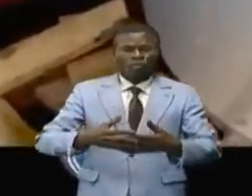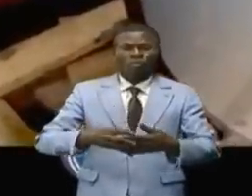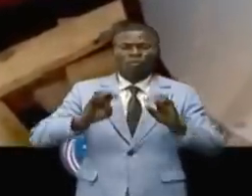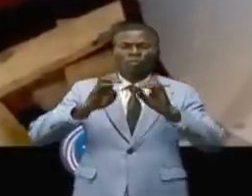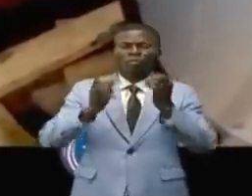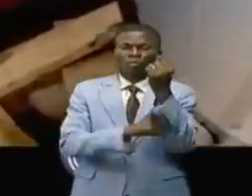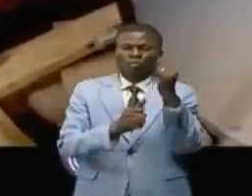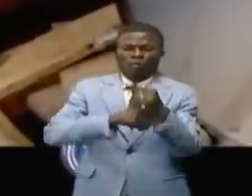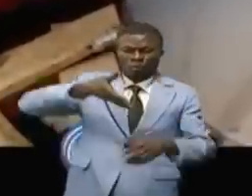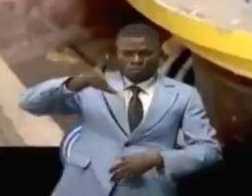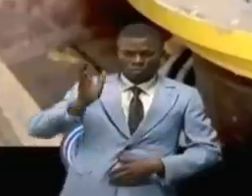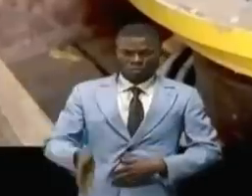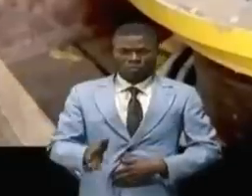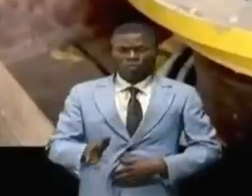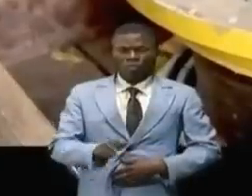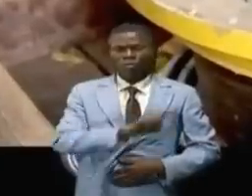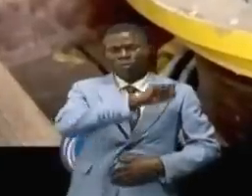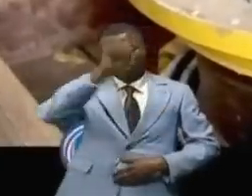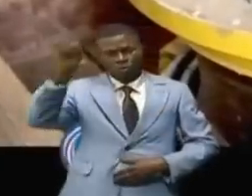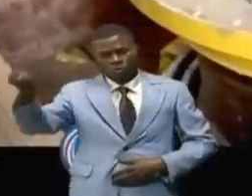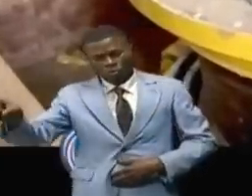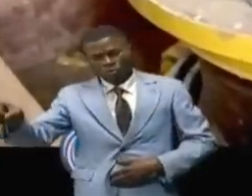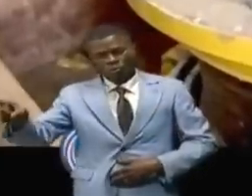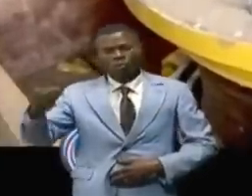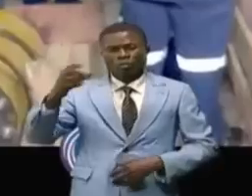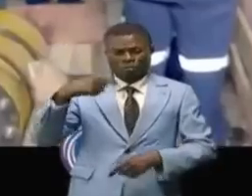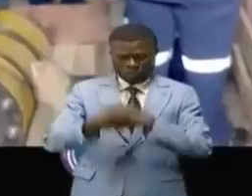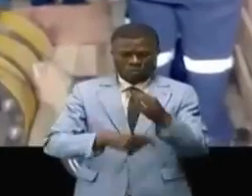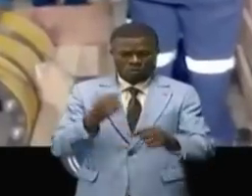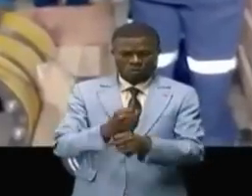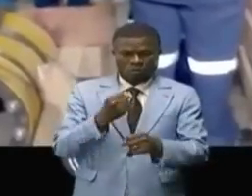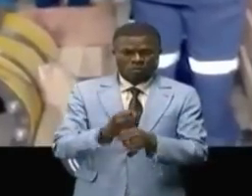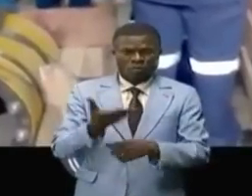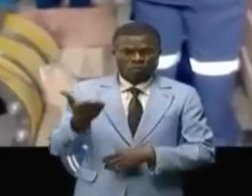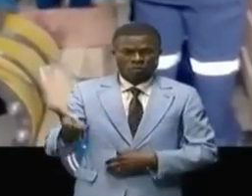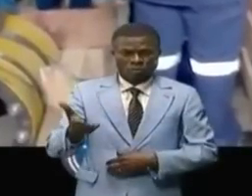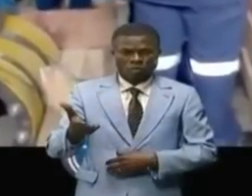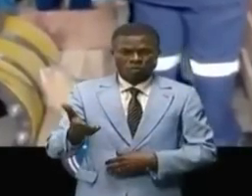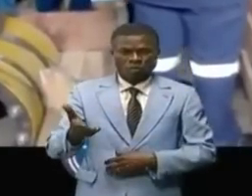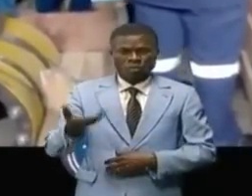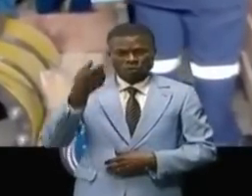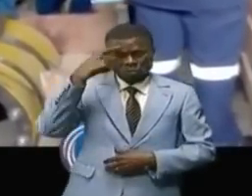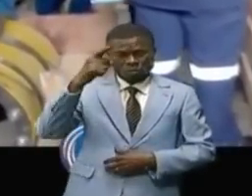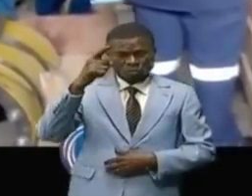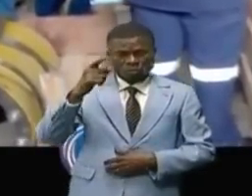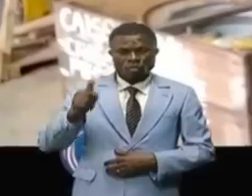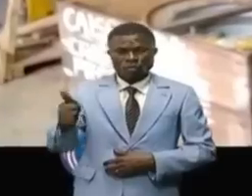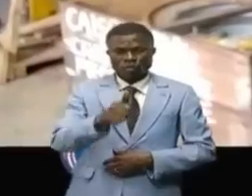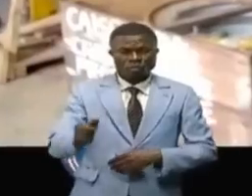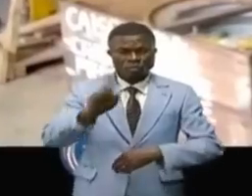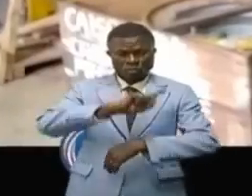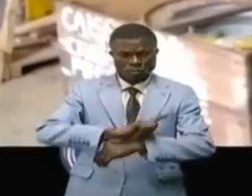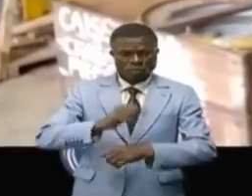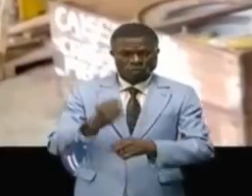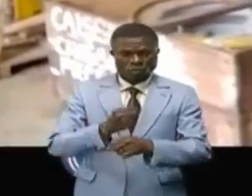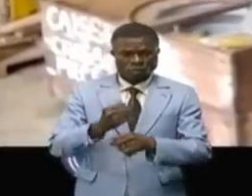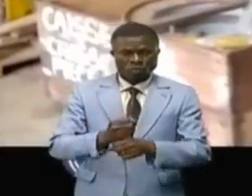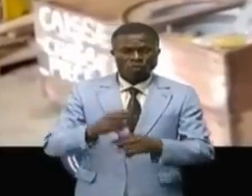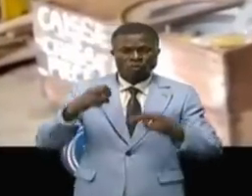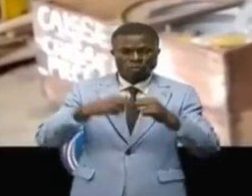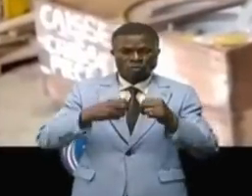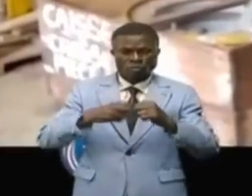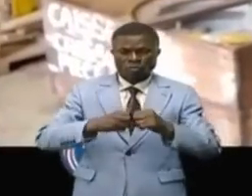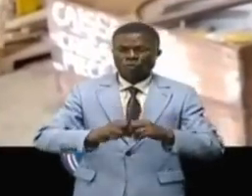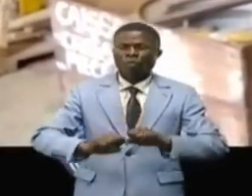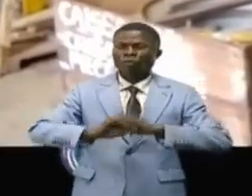finale de Kinshasa est attendu à qui sanani pour le débit effectif des travaux sur pendant 21 jours pour avoir 11